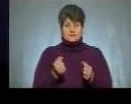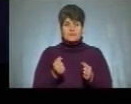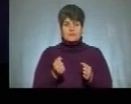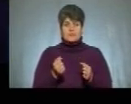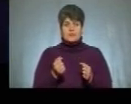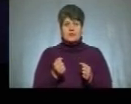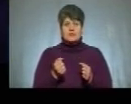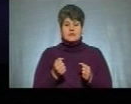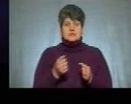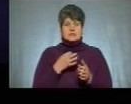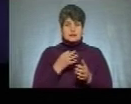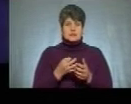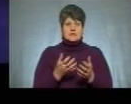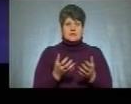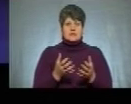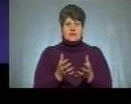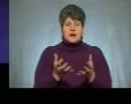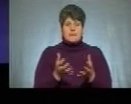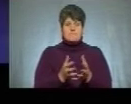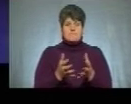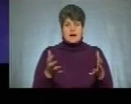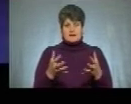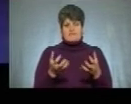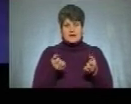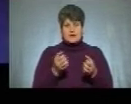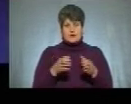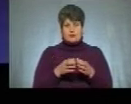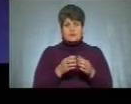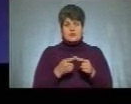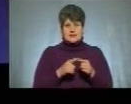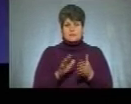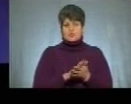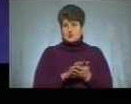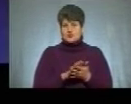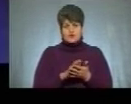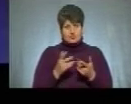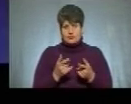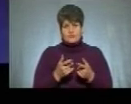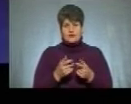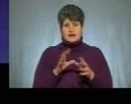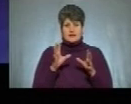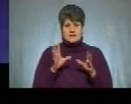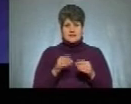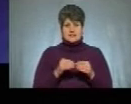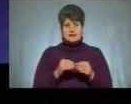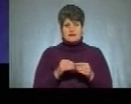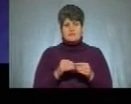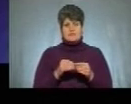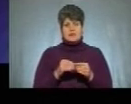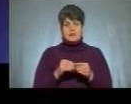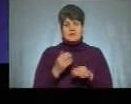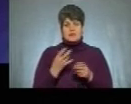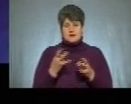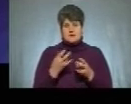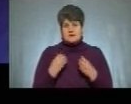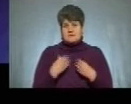Я зараз не можу, скажімо, набирати дуже великі групи, тому що це і так безкоштовно, і весь інвентар лягає на наші плечі.